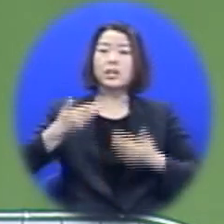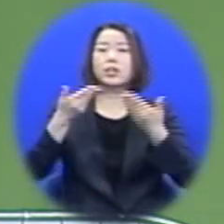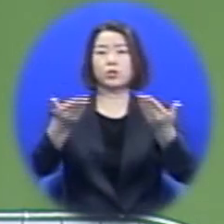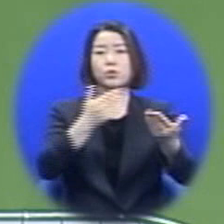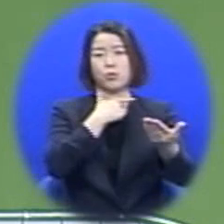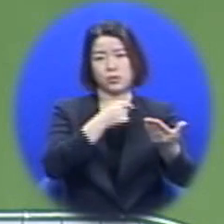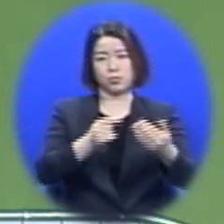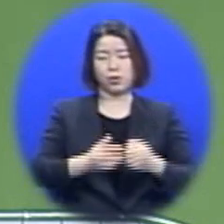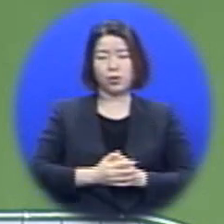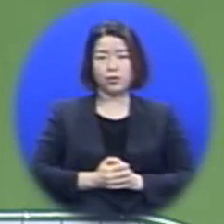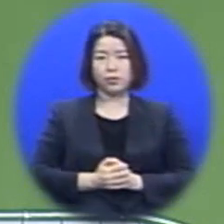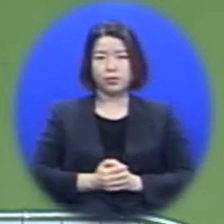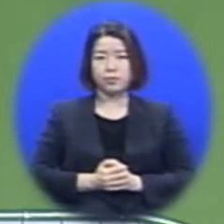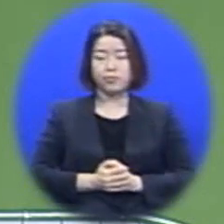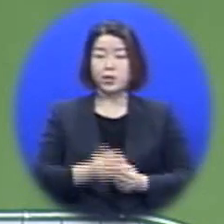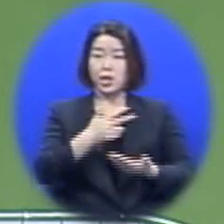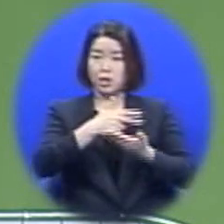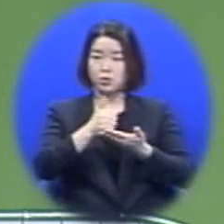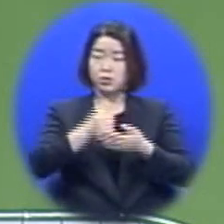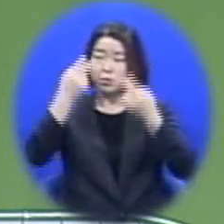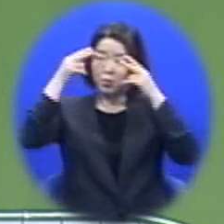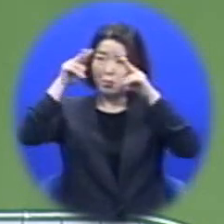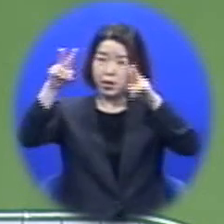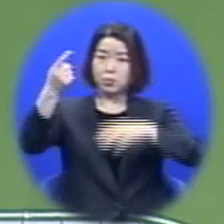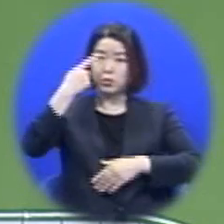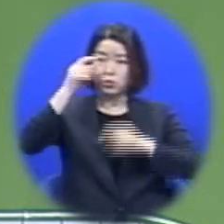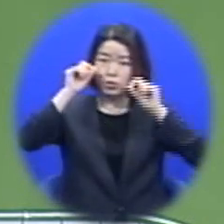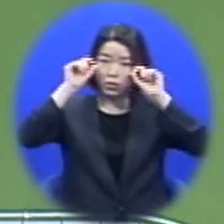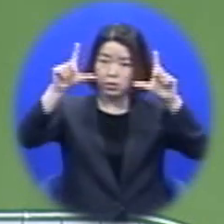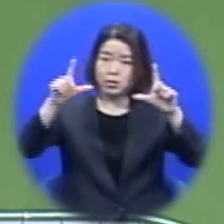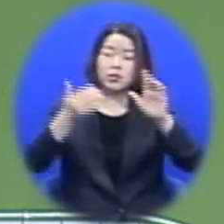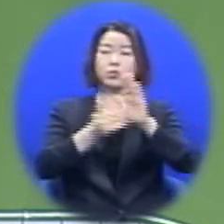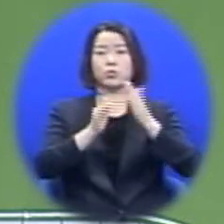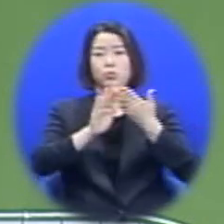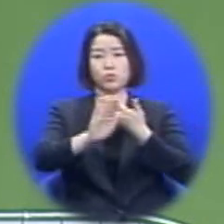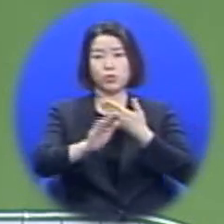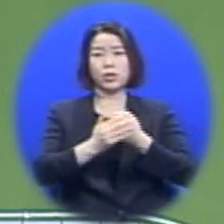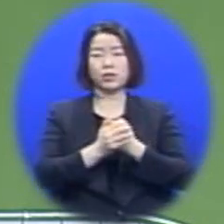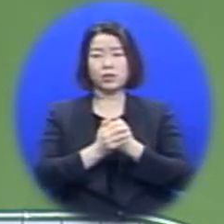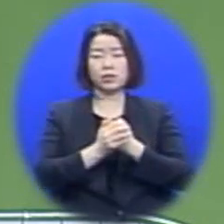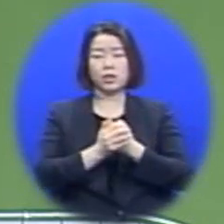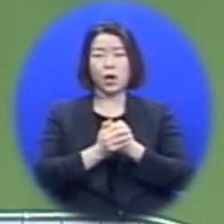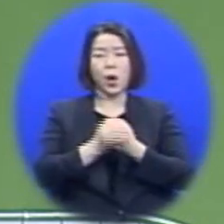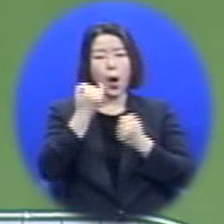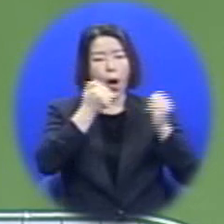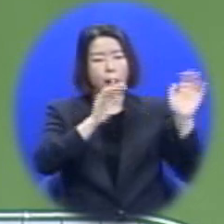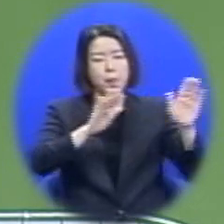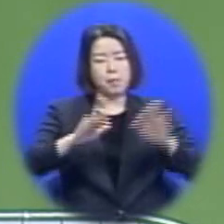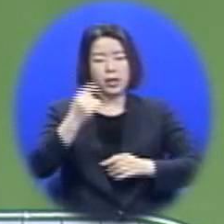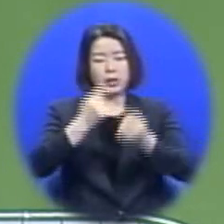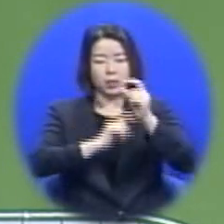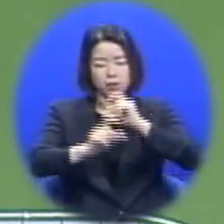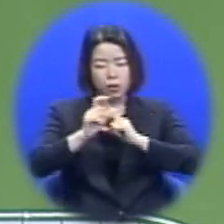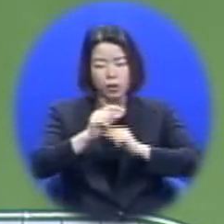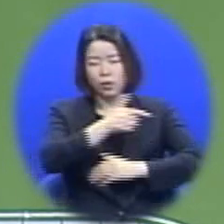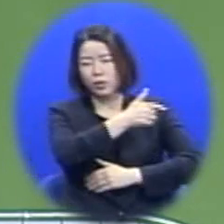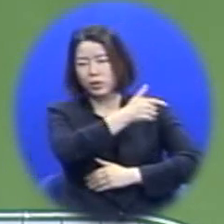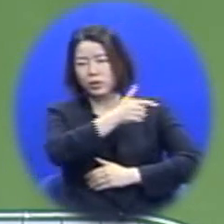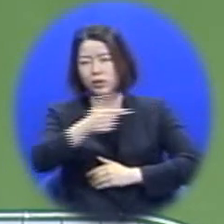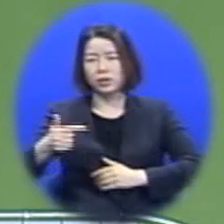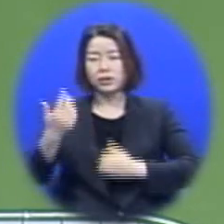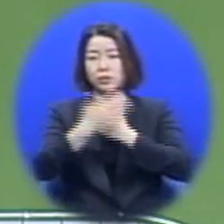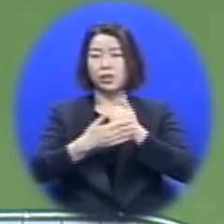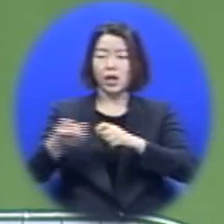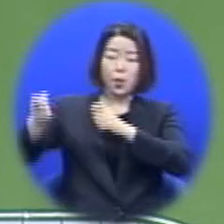싶어요. 주님을 바라보는 눈이 뜨이고 나면요, 그러면 바다보다 더 넓은 은혜가 내게 쏟아부어지고